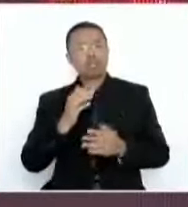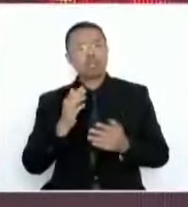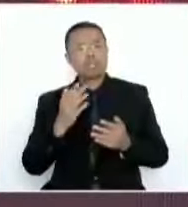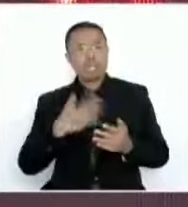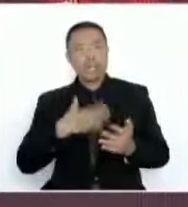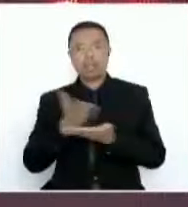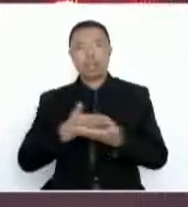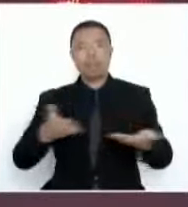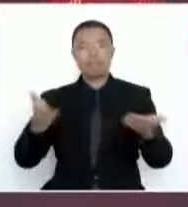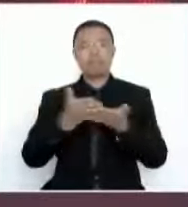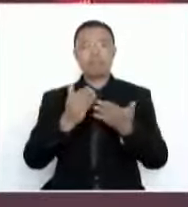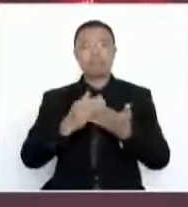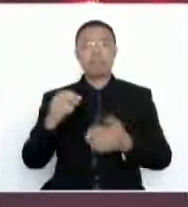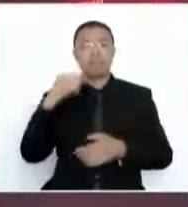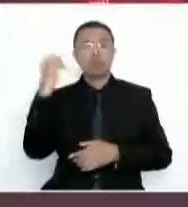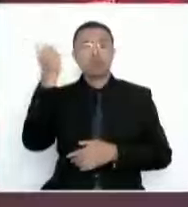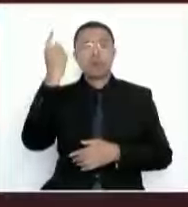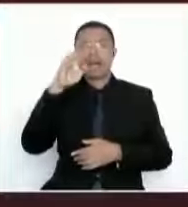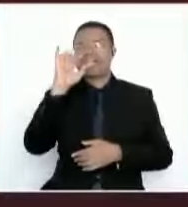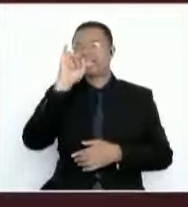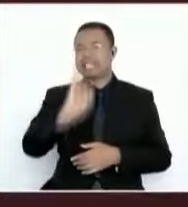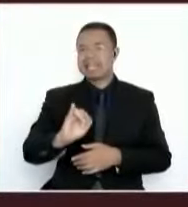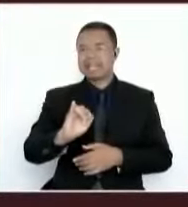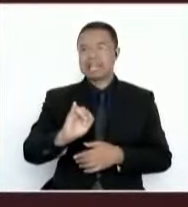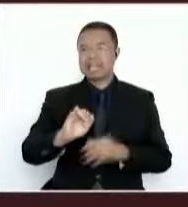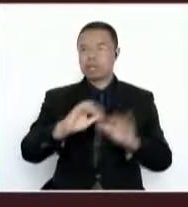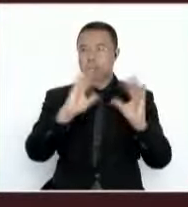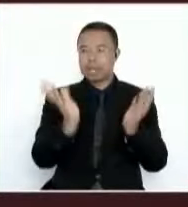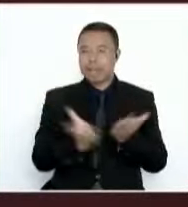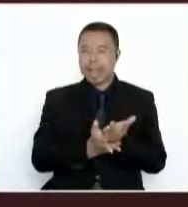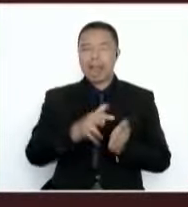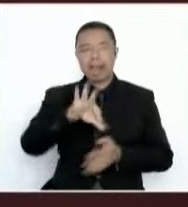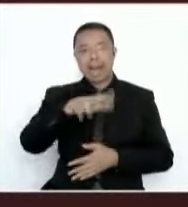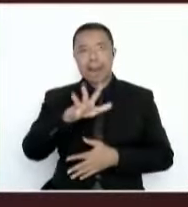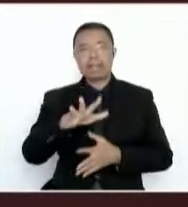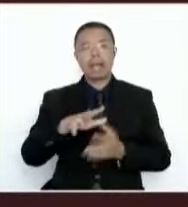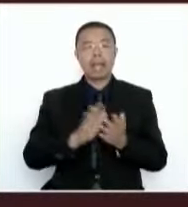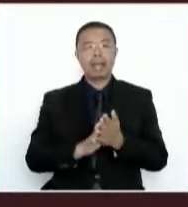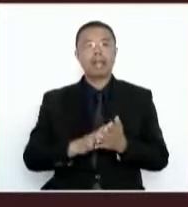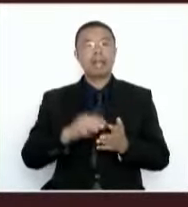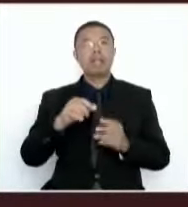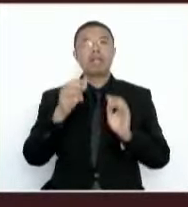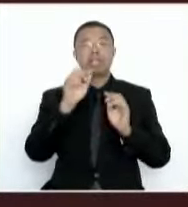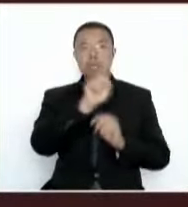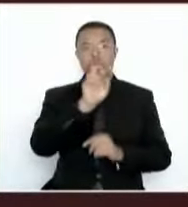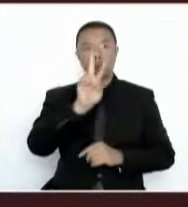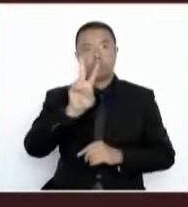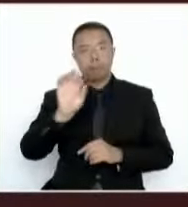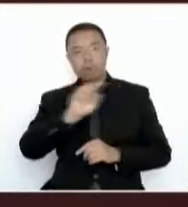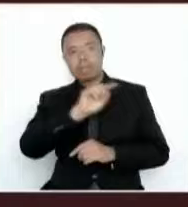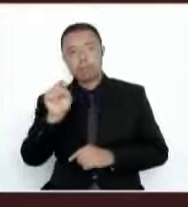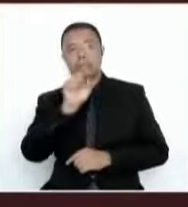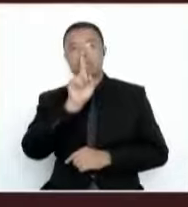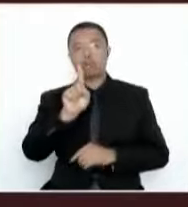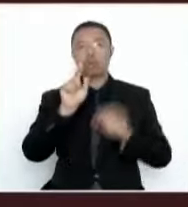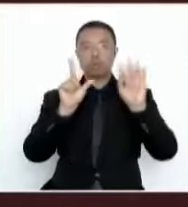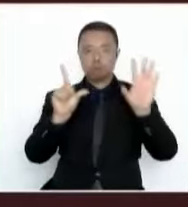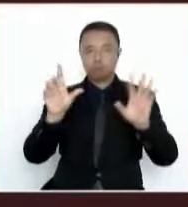terburuk di dunia dengan rata-rata nilai air quality indek 120 hingga